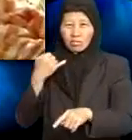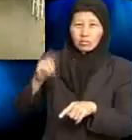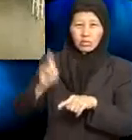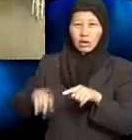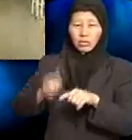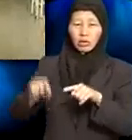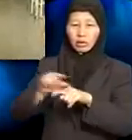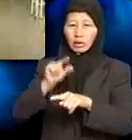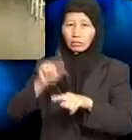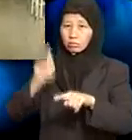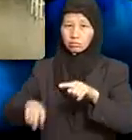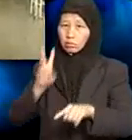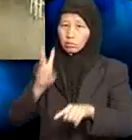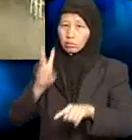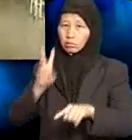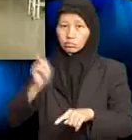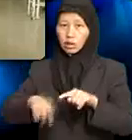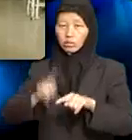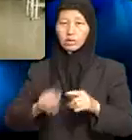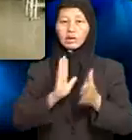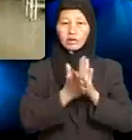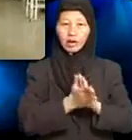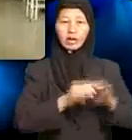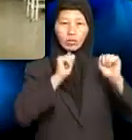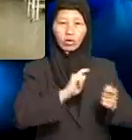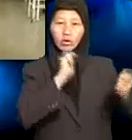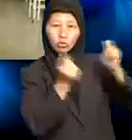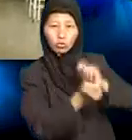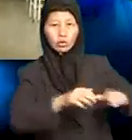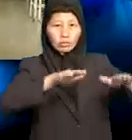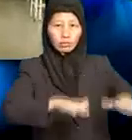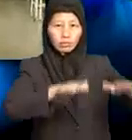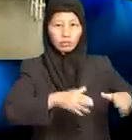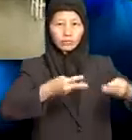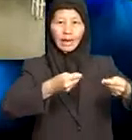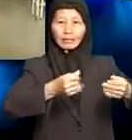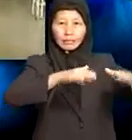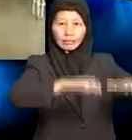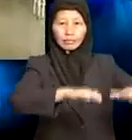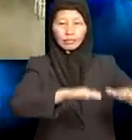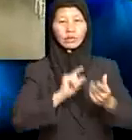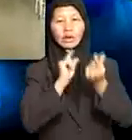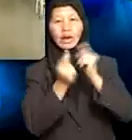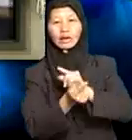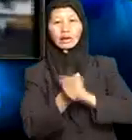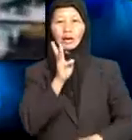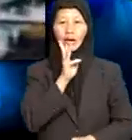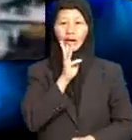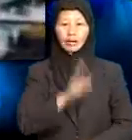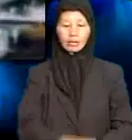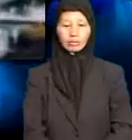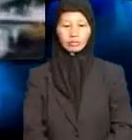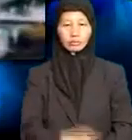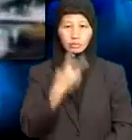itu menggunakan air, maka dibolehkan bertayamum bagi menggantikan air. Perhatikan